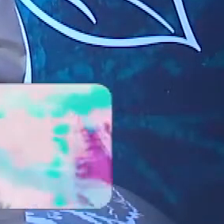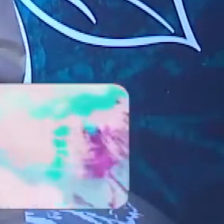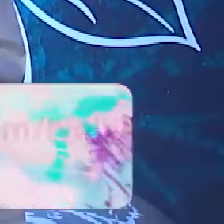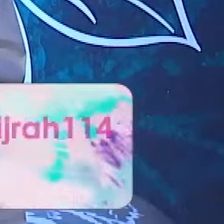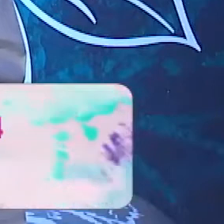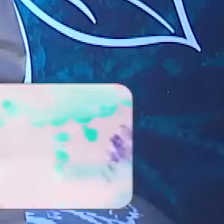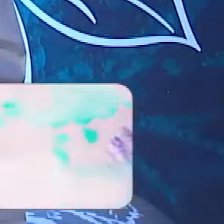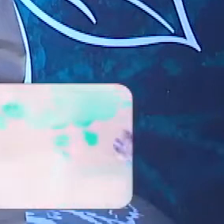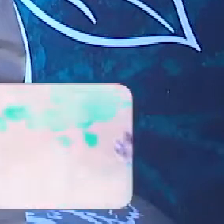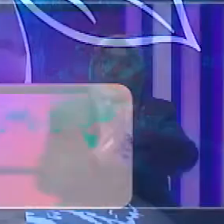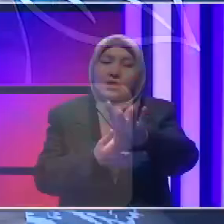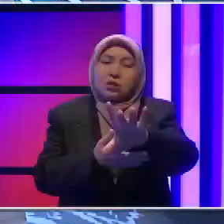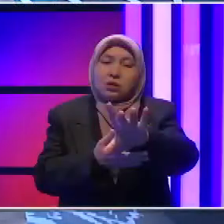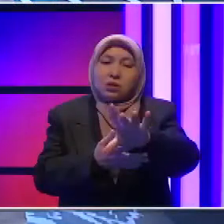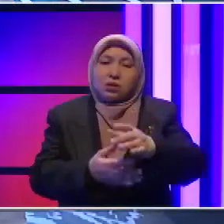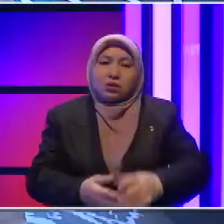الشيطان